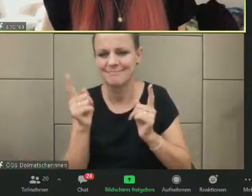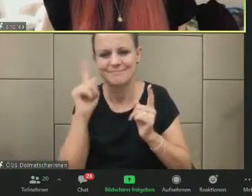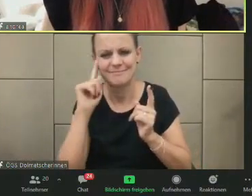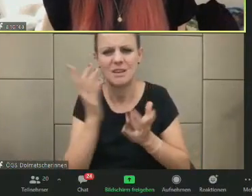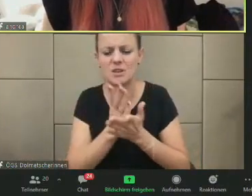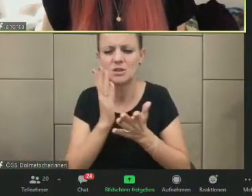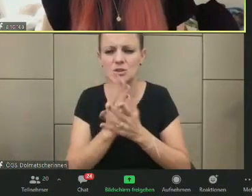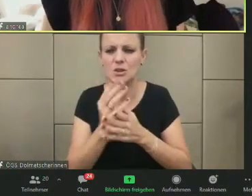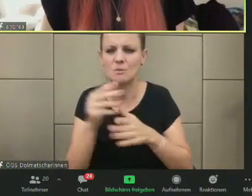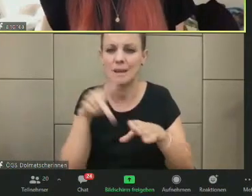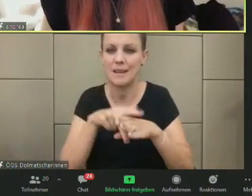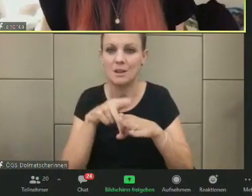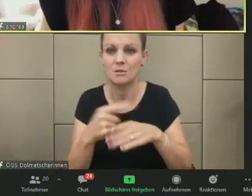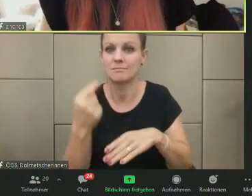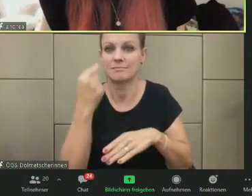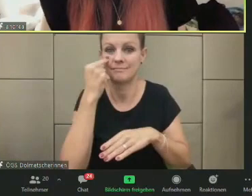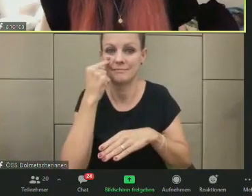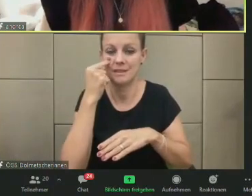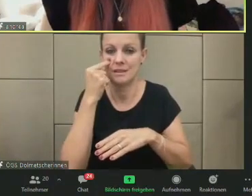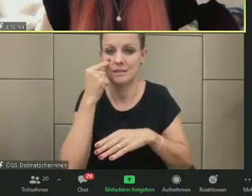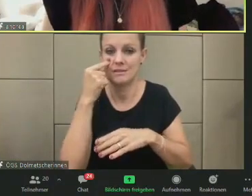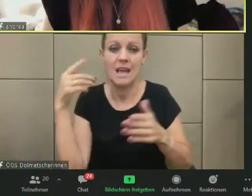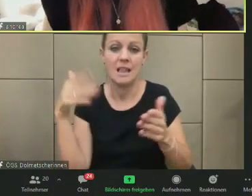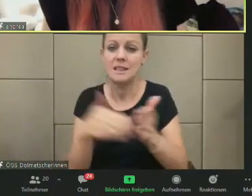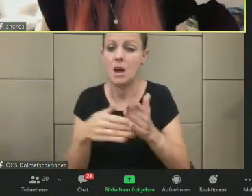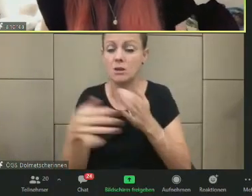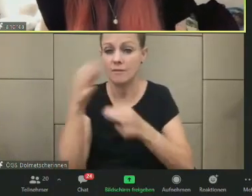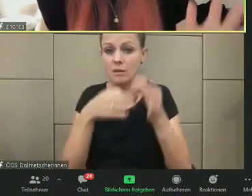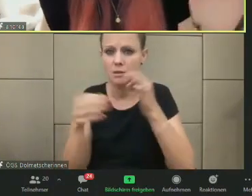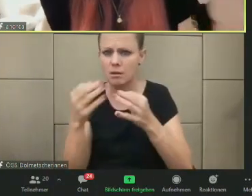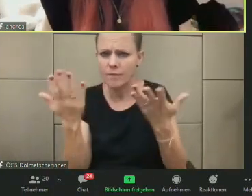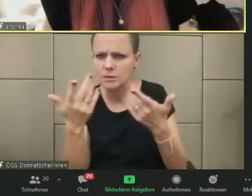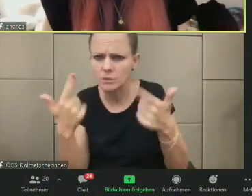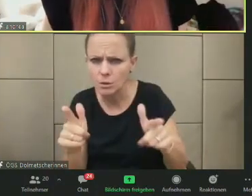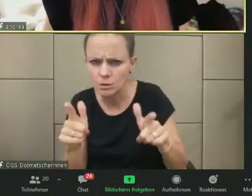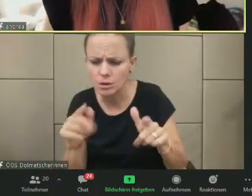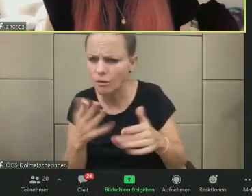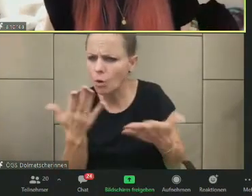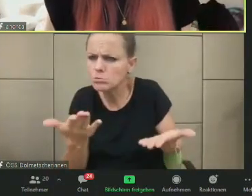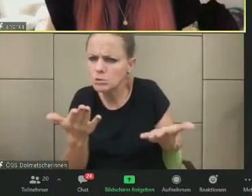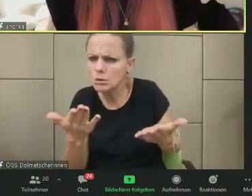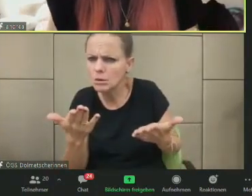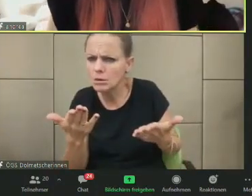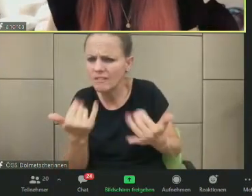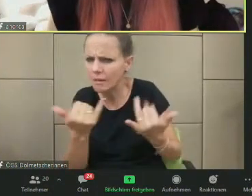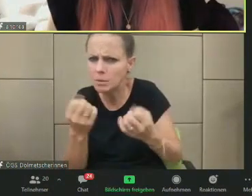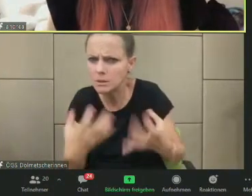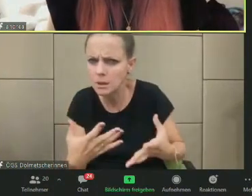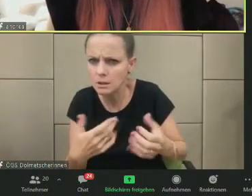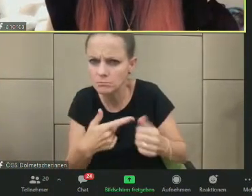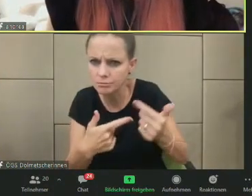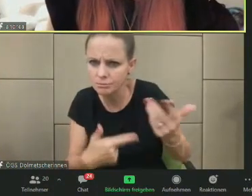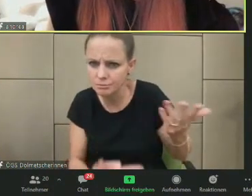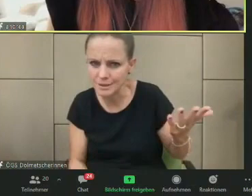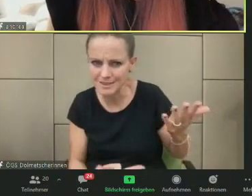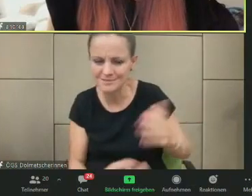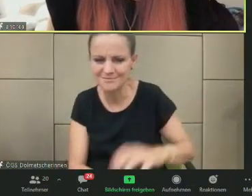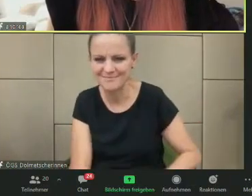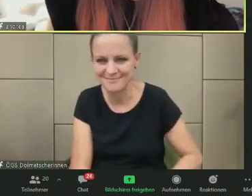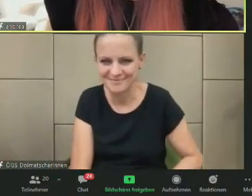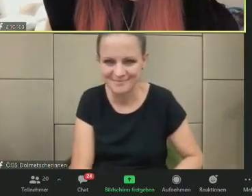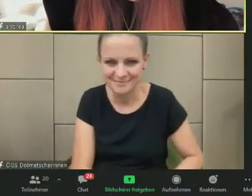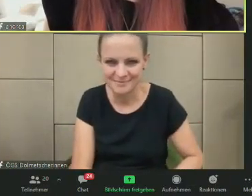Behinderung haben. Man bekommt da tausende Fragen. Was ist mit dir? Warum ist das so? Und so weiter.